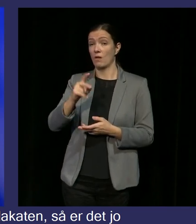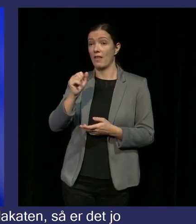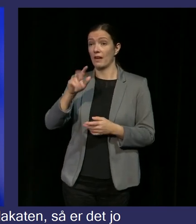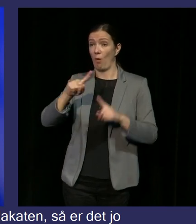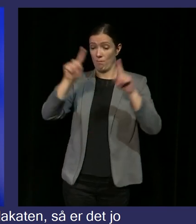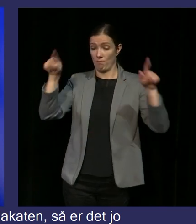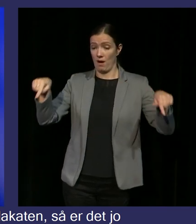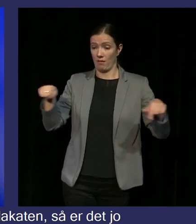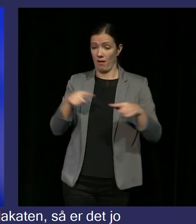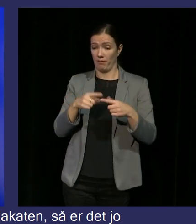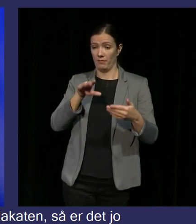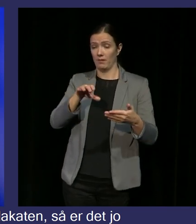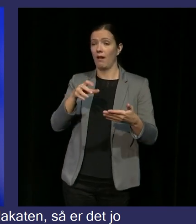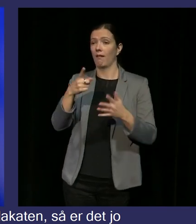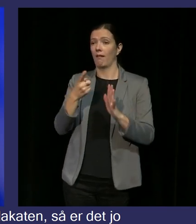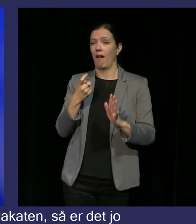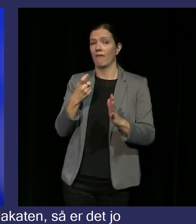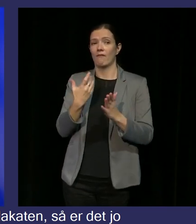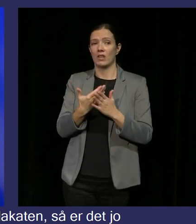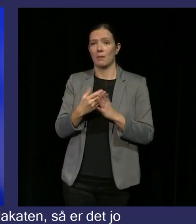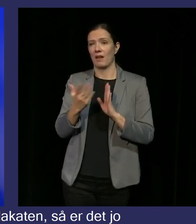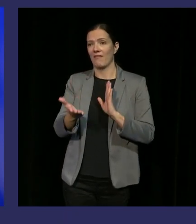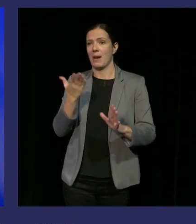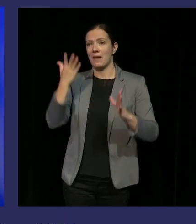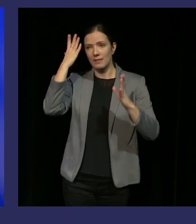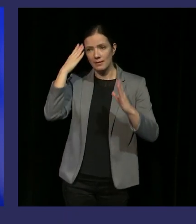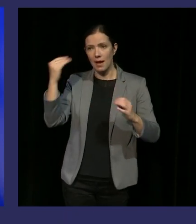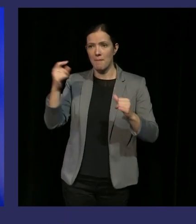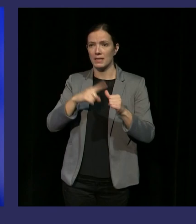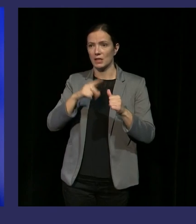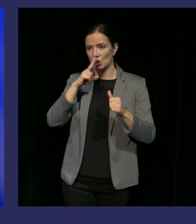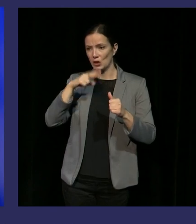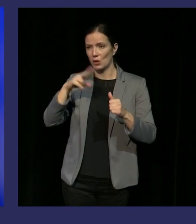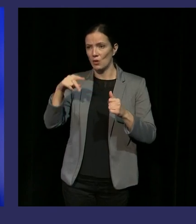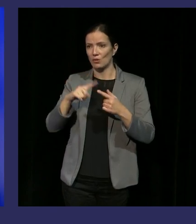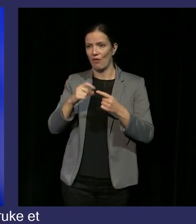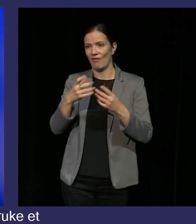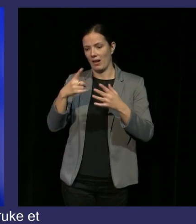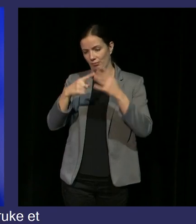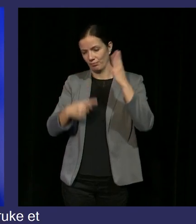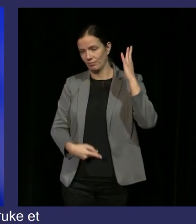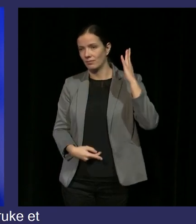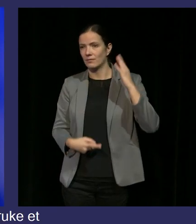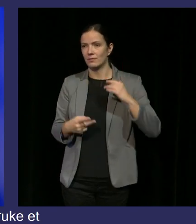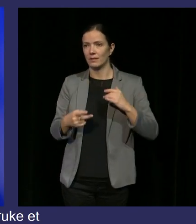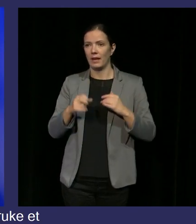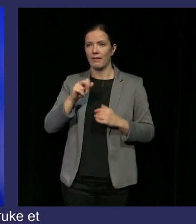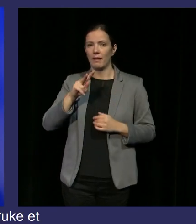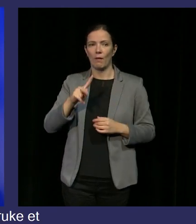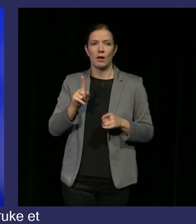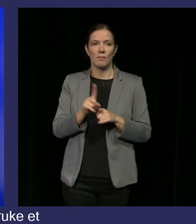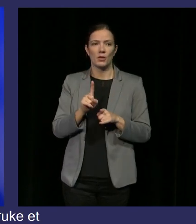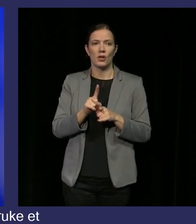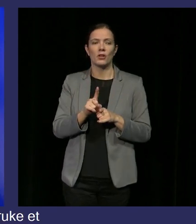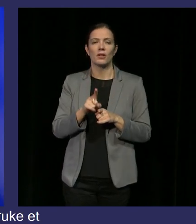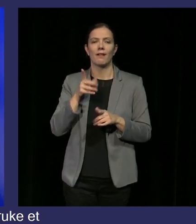NRK-plakaten så det jo krav til at NRK for eksempel fremmer samisk og fremmer nynorsk, og det flere krav til NRK. Så det gjør det